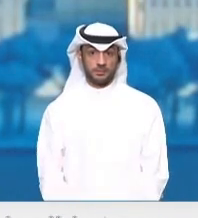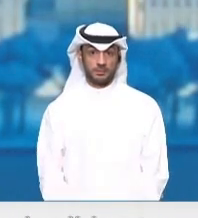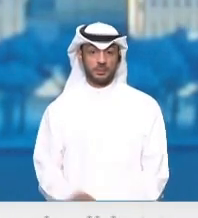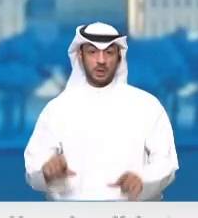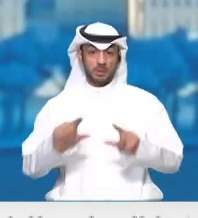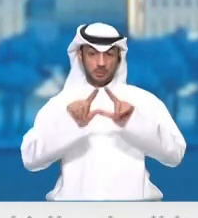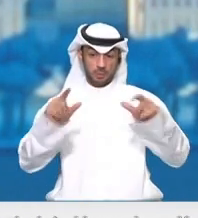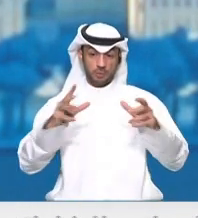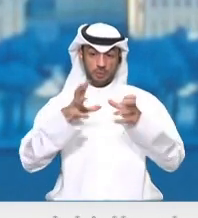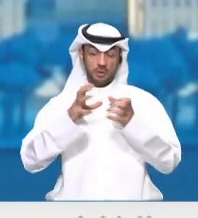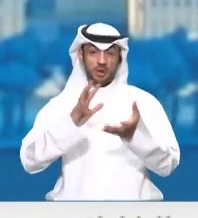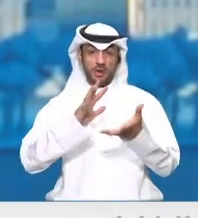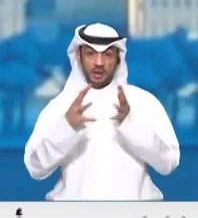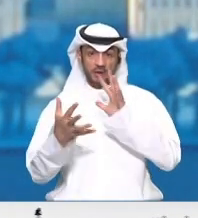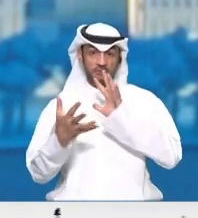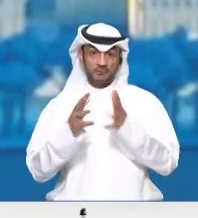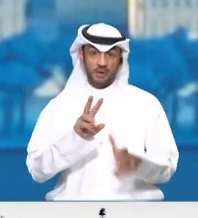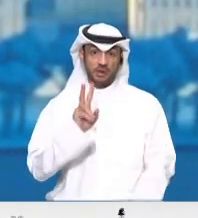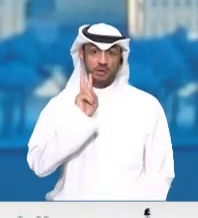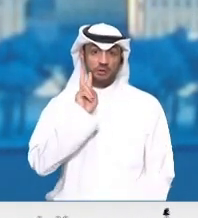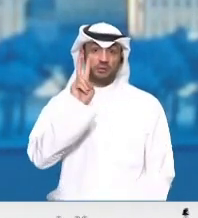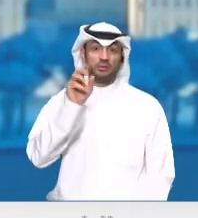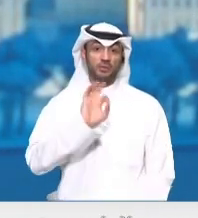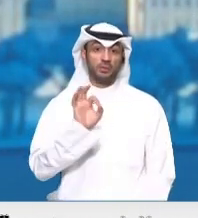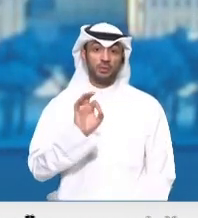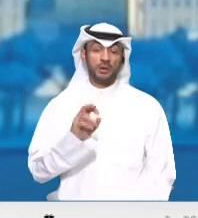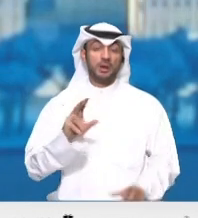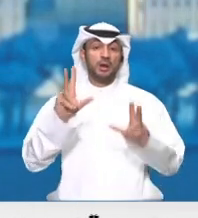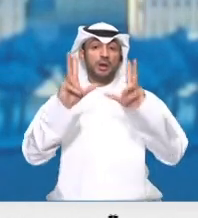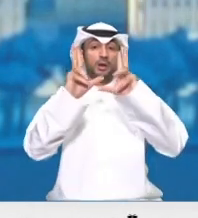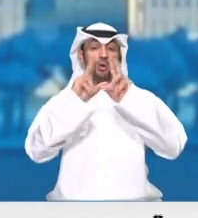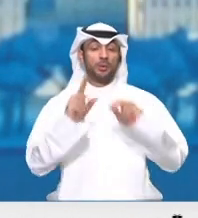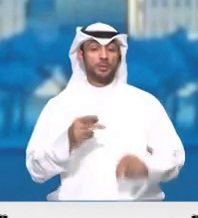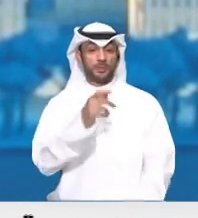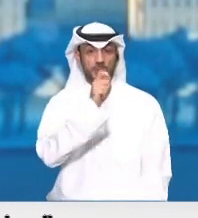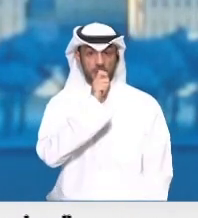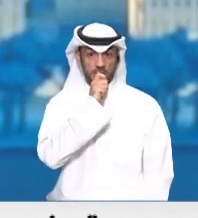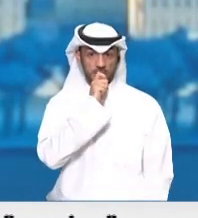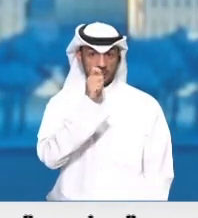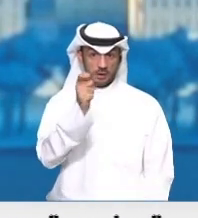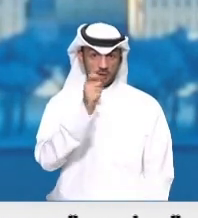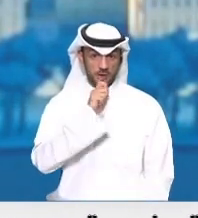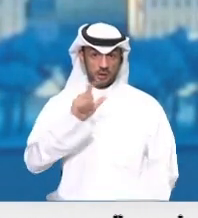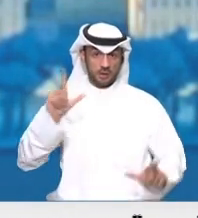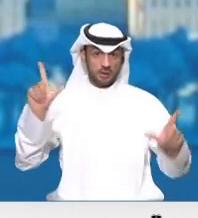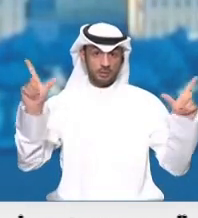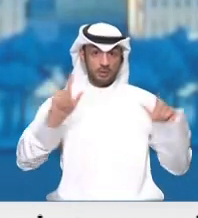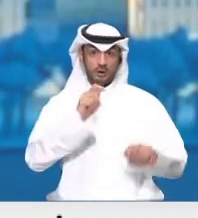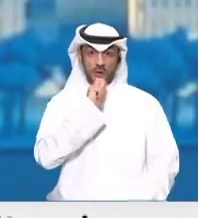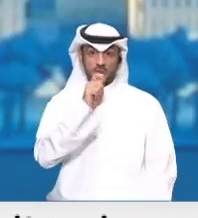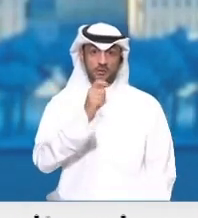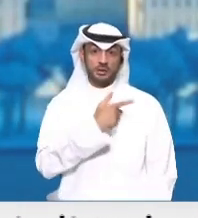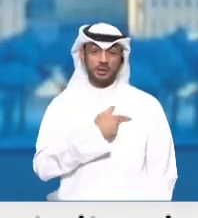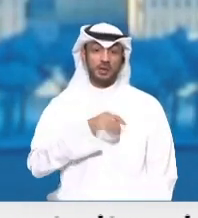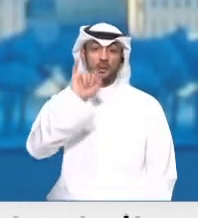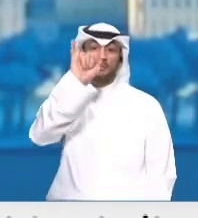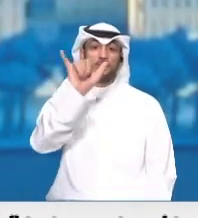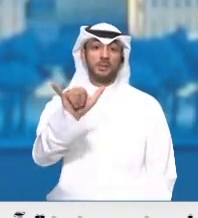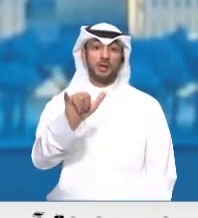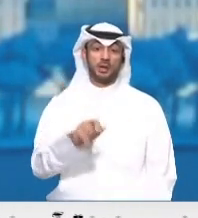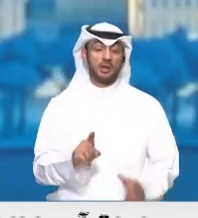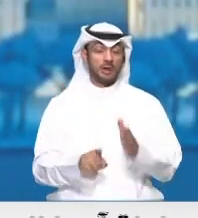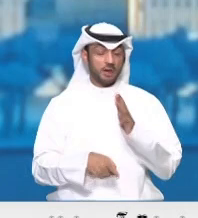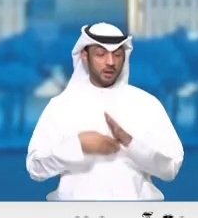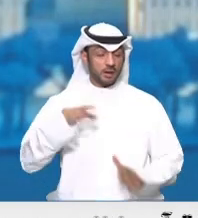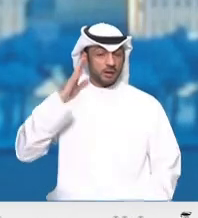وللوقوف على آخر التطورات معنا من العاصمة اللبنانية بيروت مراسلة قناة الأخبار مي فرحات. مي